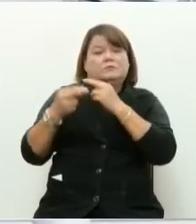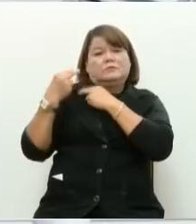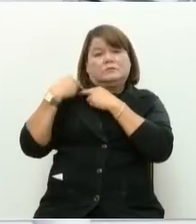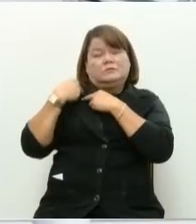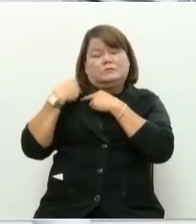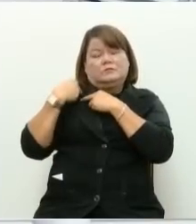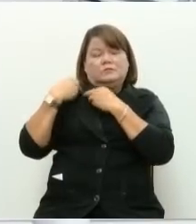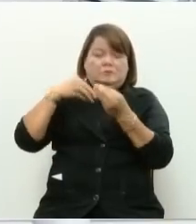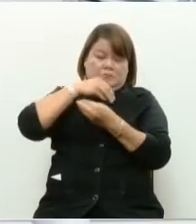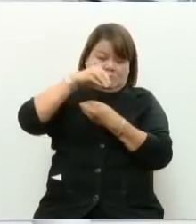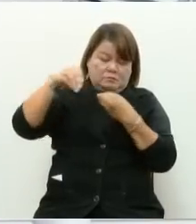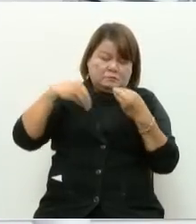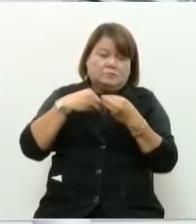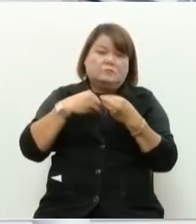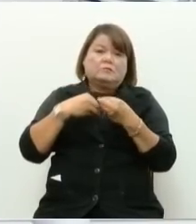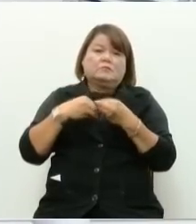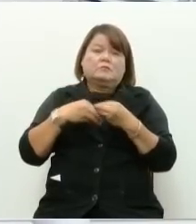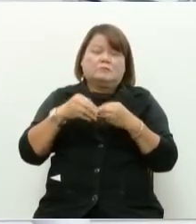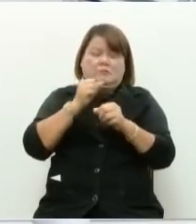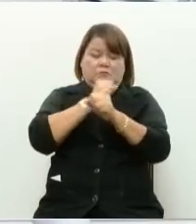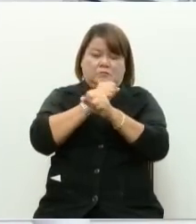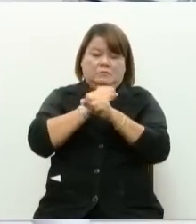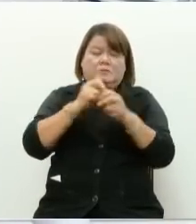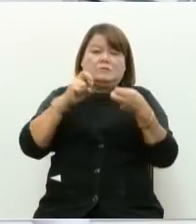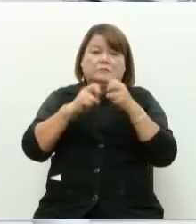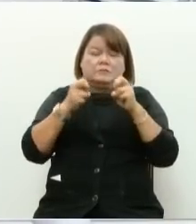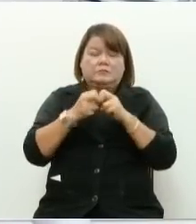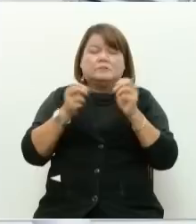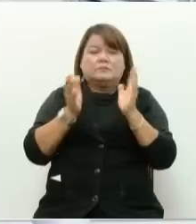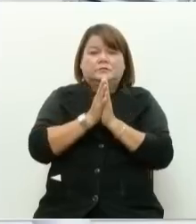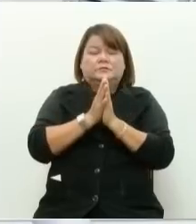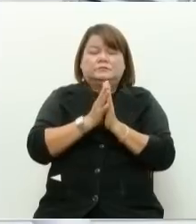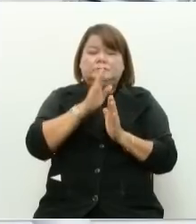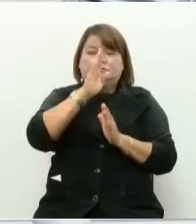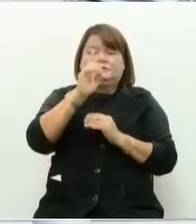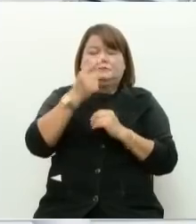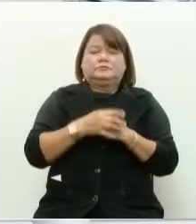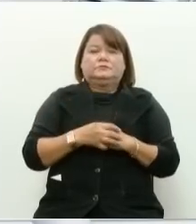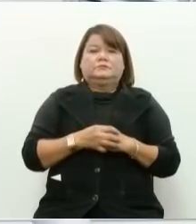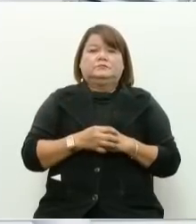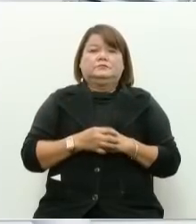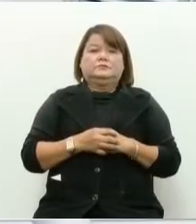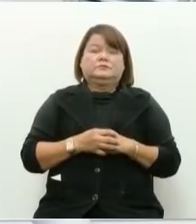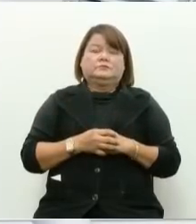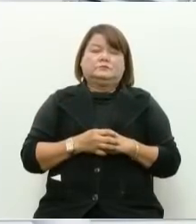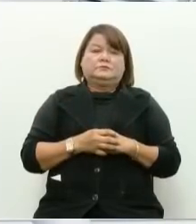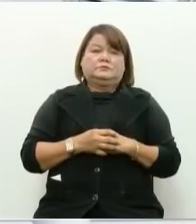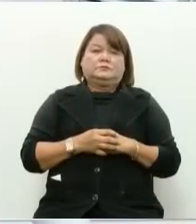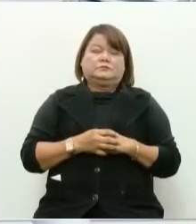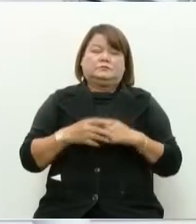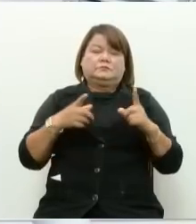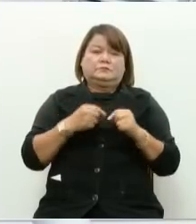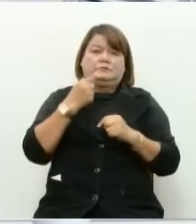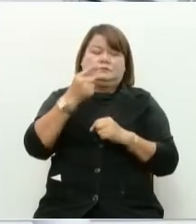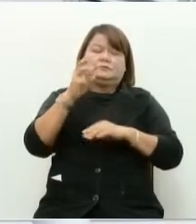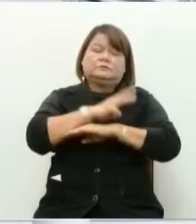และความรอบคอบนะครับในการที่จะป้องกันปัญหาร่วมกันก็ขอเน้นย้ำอีกครั้งหนึ่งนะครับอีกเรื่องนึงวัน